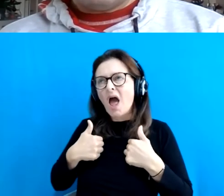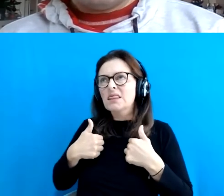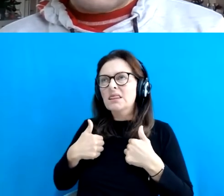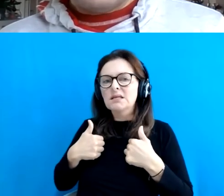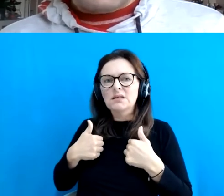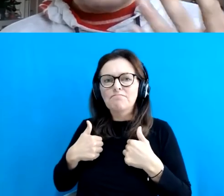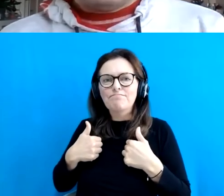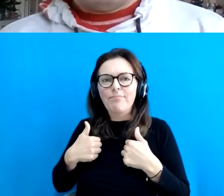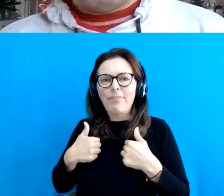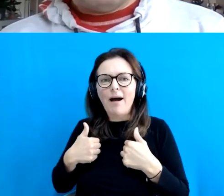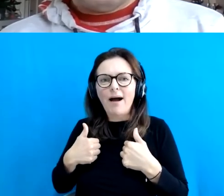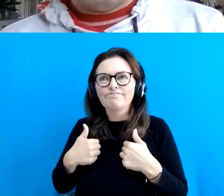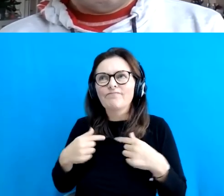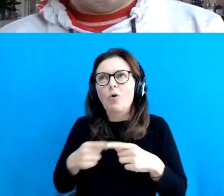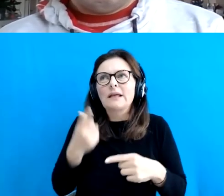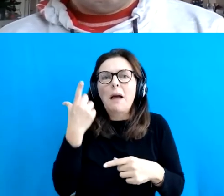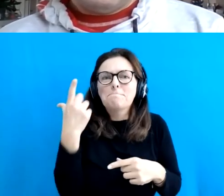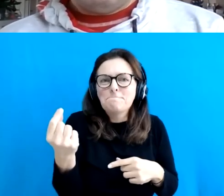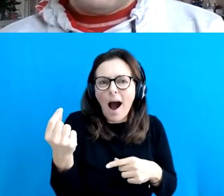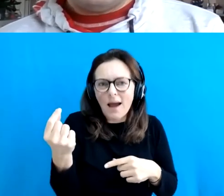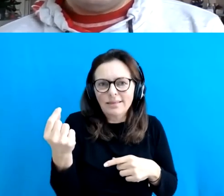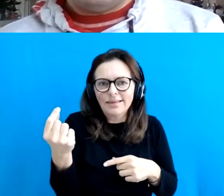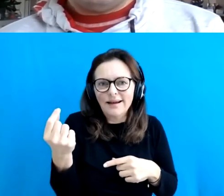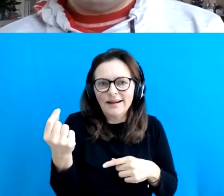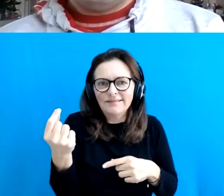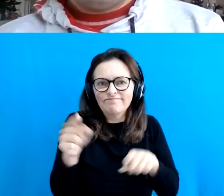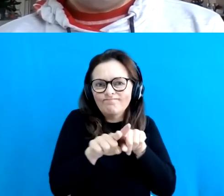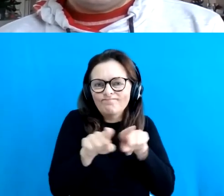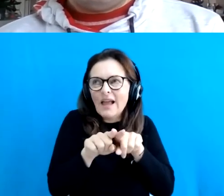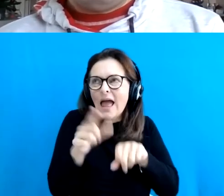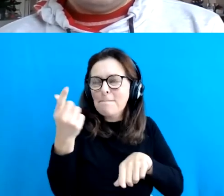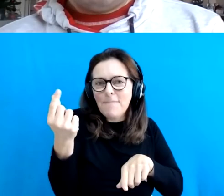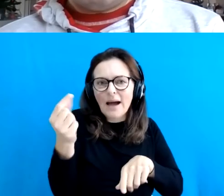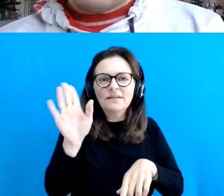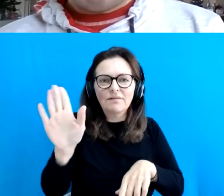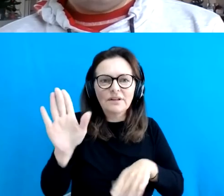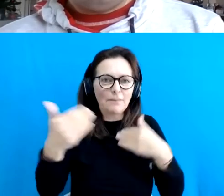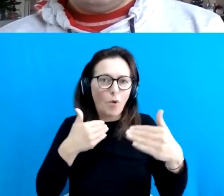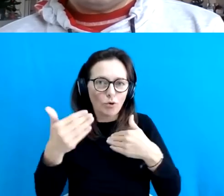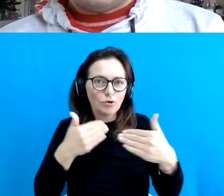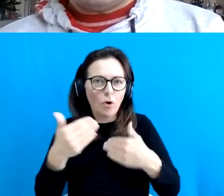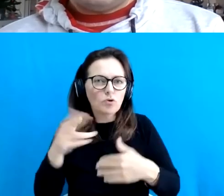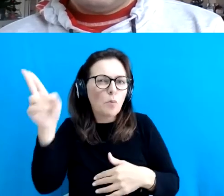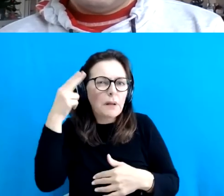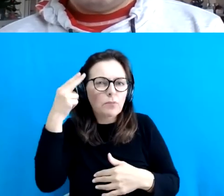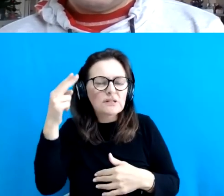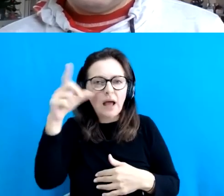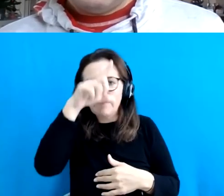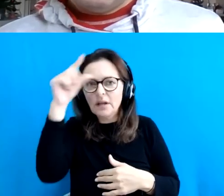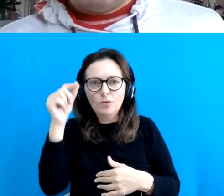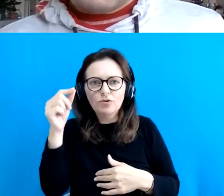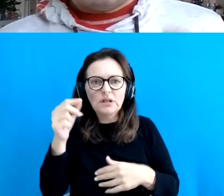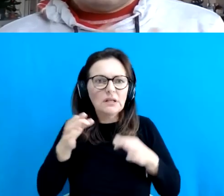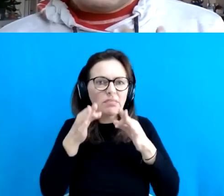si nekako sparing partner v tem odnosu, v tej ljubezni, v tem in tudi v prepoznavanju ljudi na cesti,